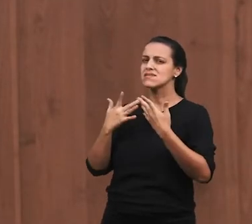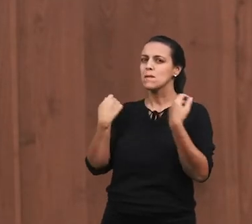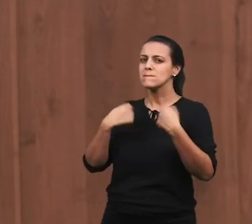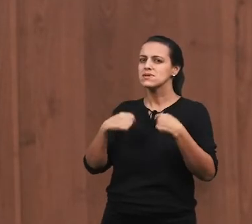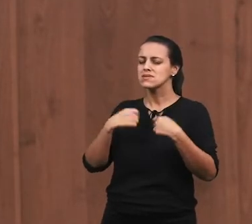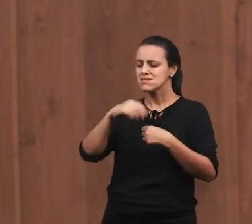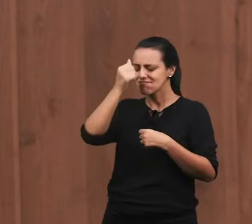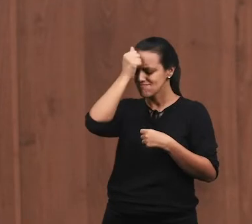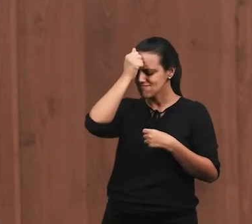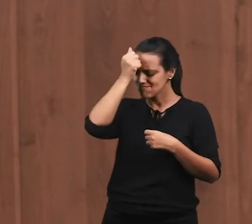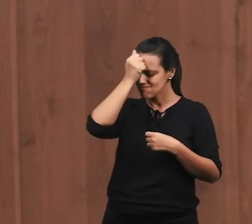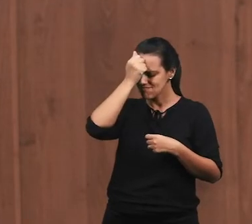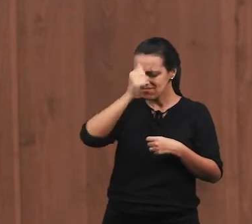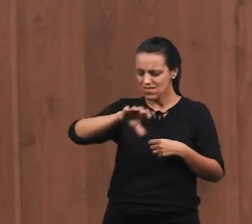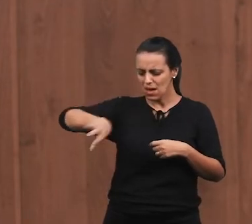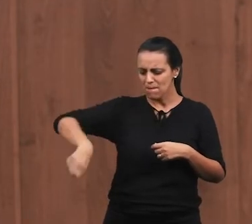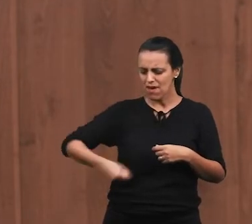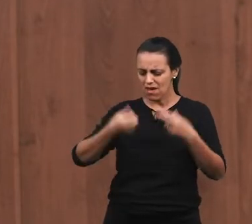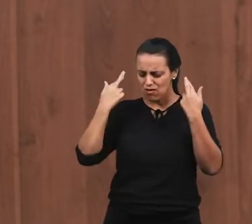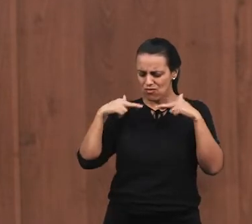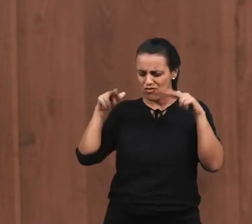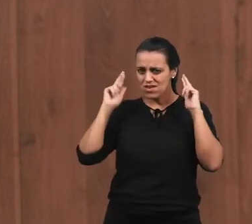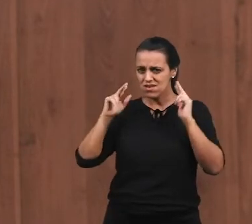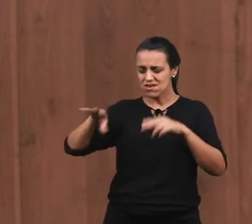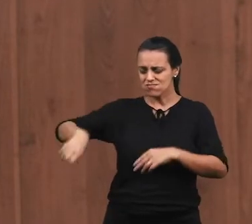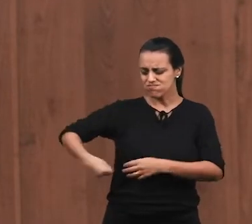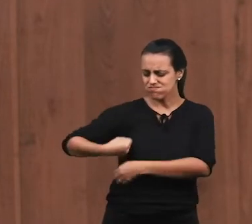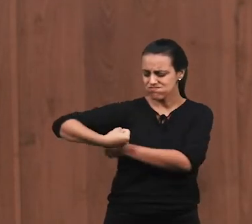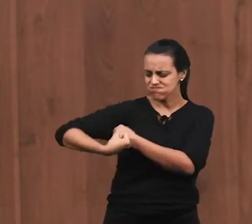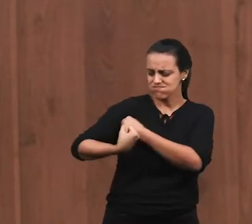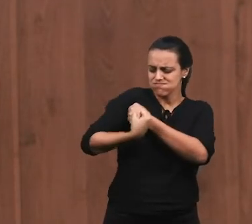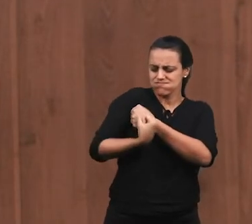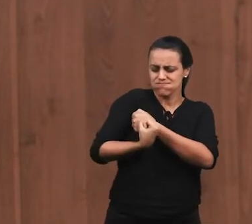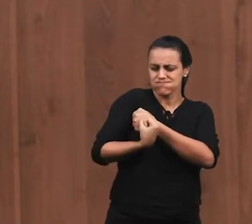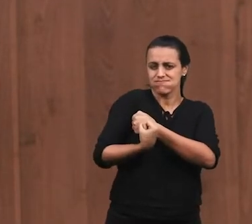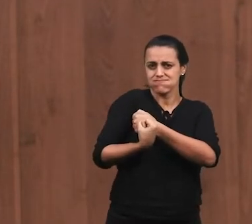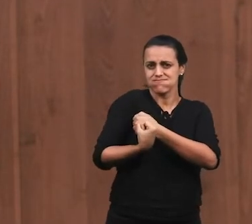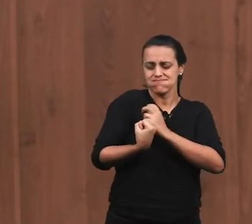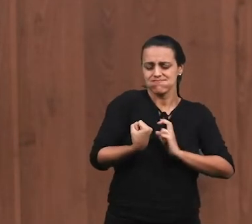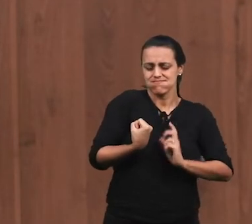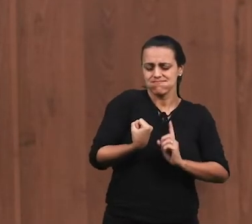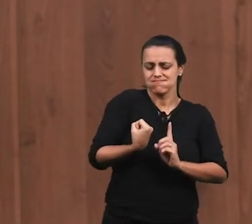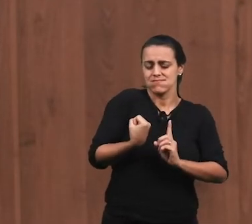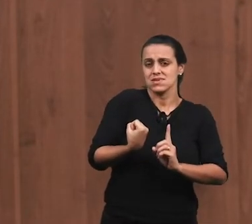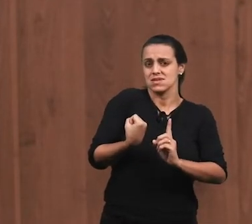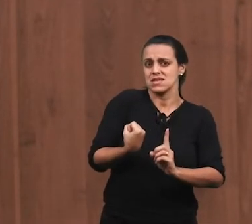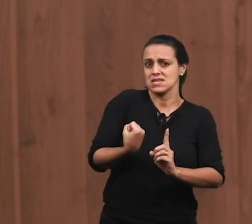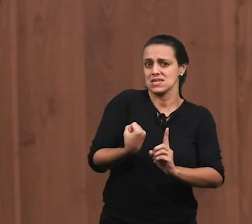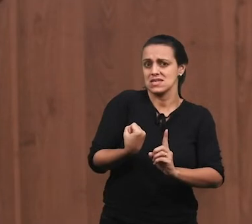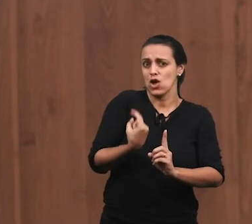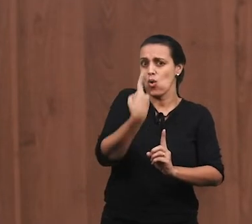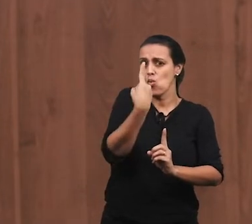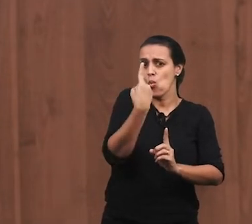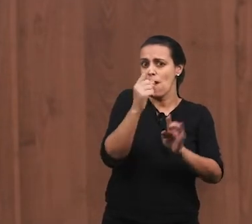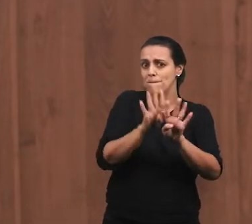Господь обитал и говорил к народу. И теперь мы узнаем, как нам входить в присутствие Господне.